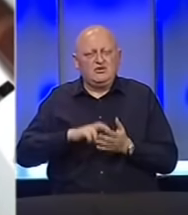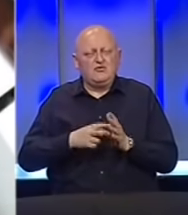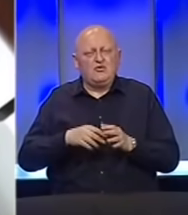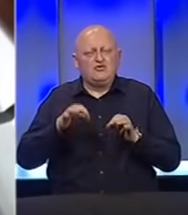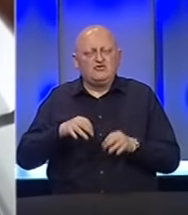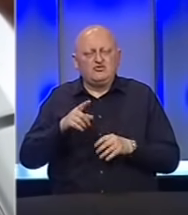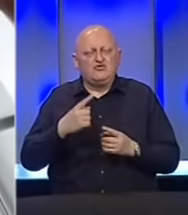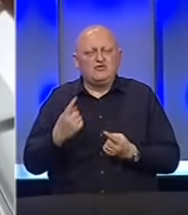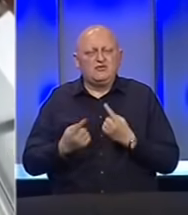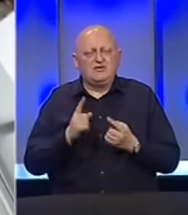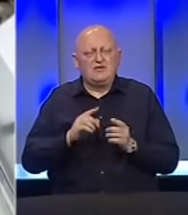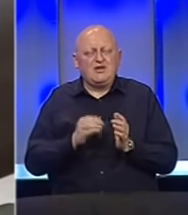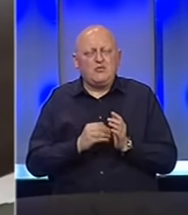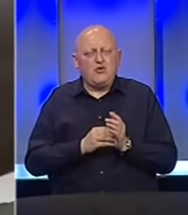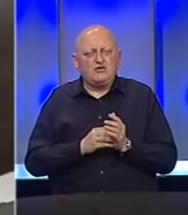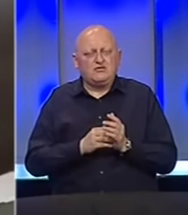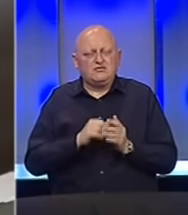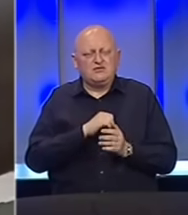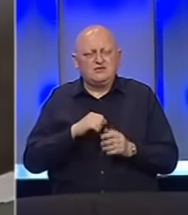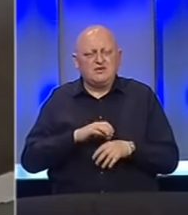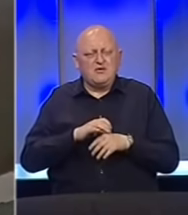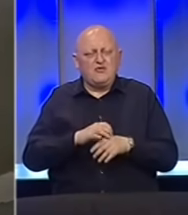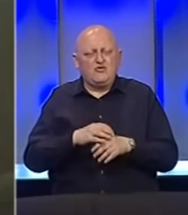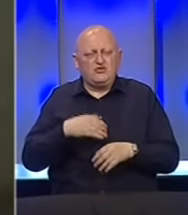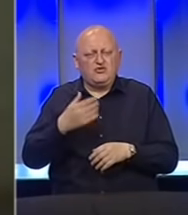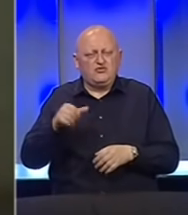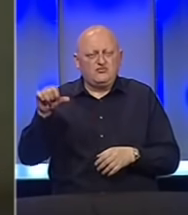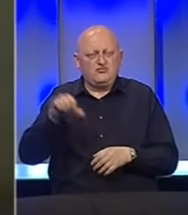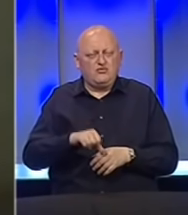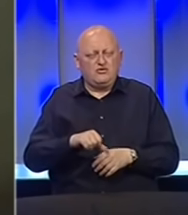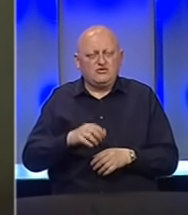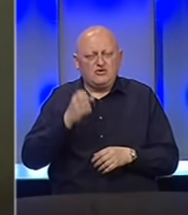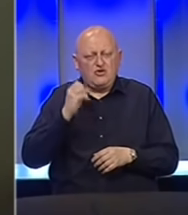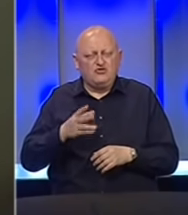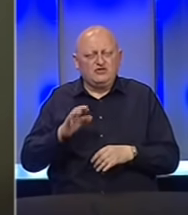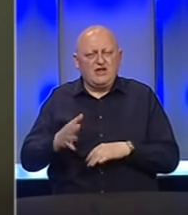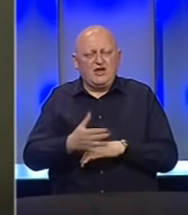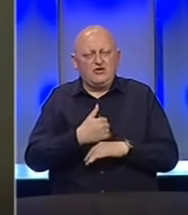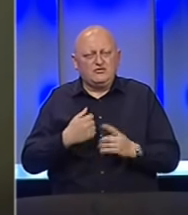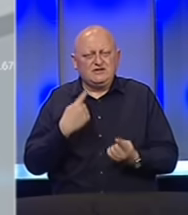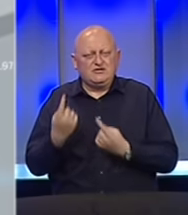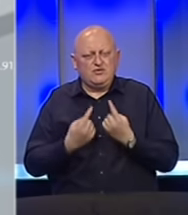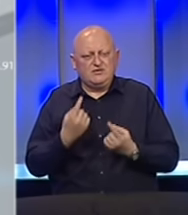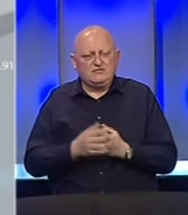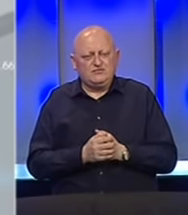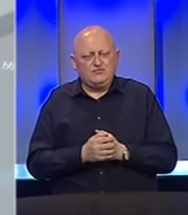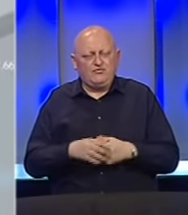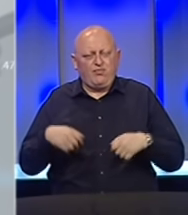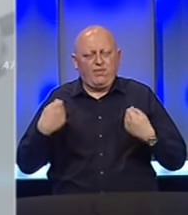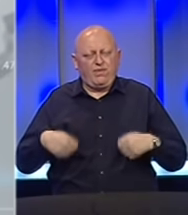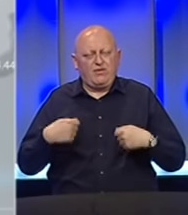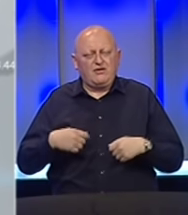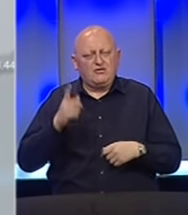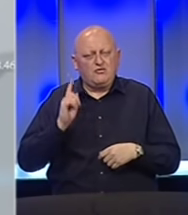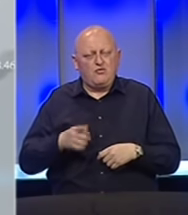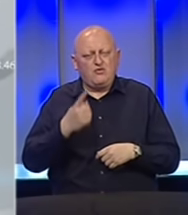igrarije u ovoj situaciji nepotrebne i da to samo vodi ka dodatnom pogoršavanju i onako loše ekonomske situacije. Kapital je dakle